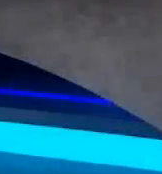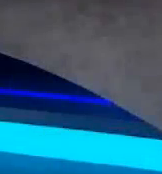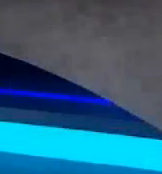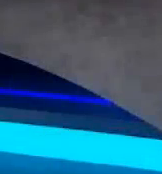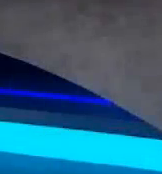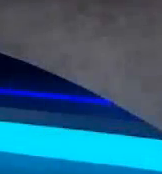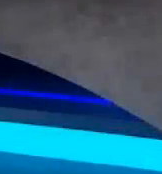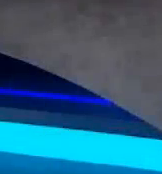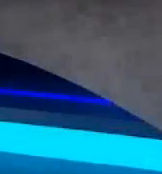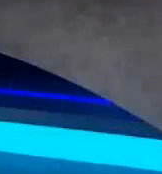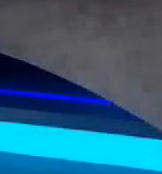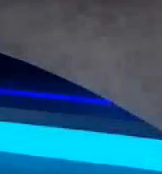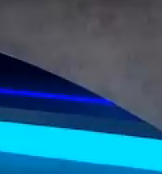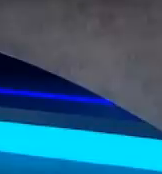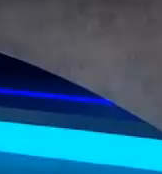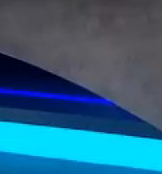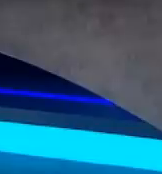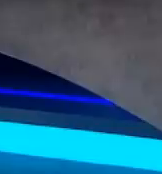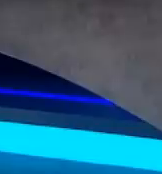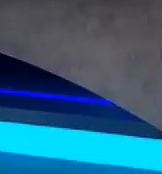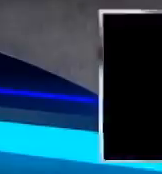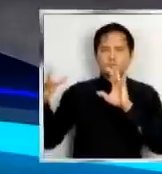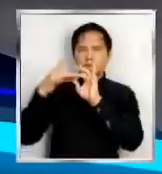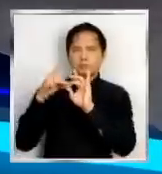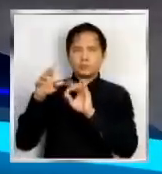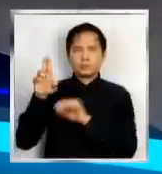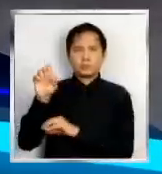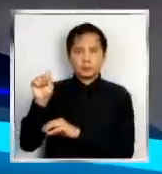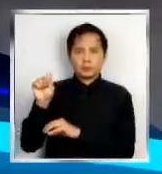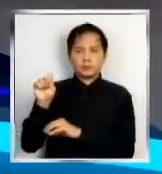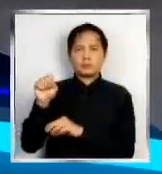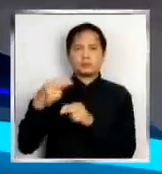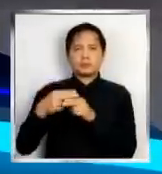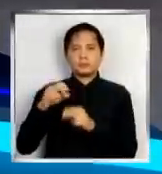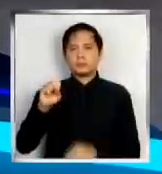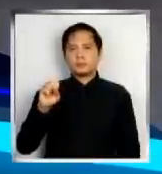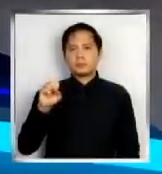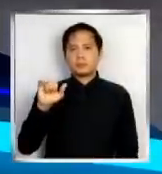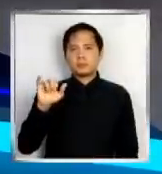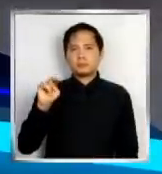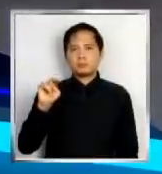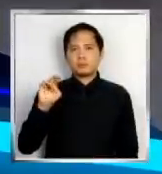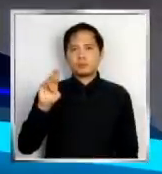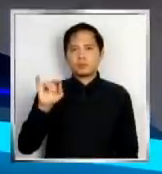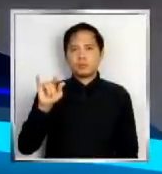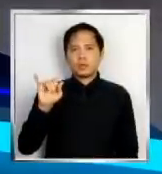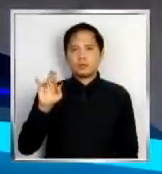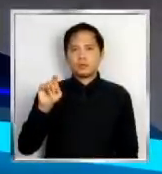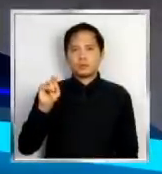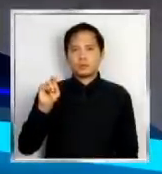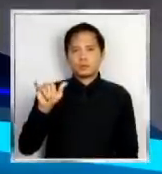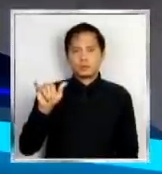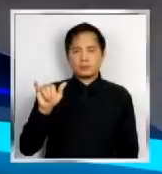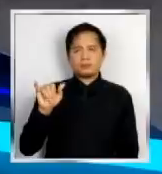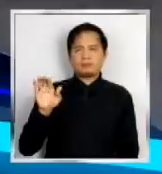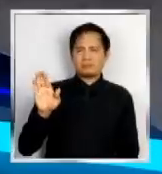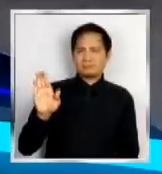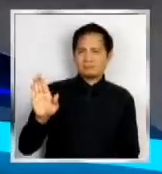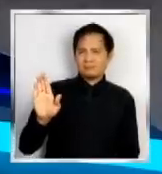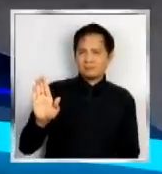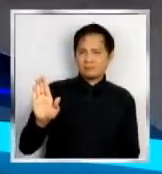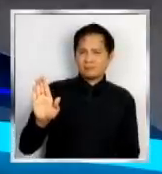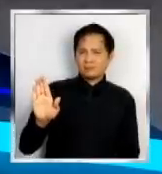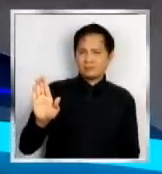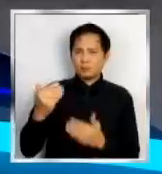sa Estados Unidos na ang pangalan ay Similarity, may mga indikasyon na yung mga bagong construction ng China